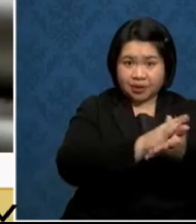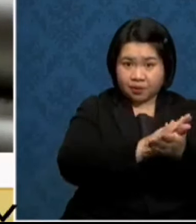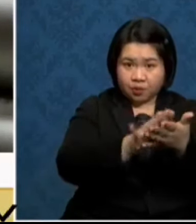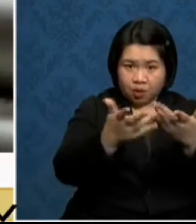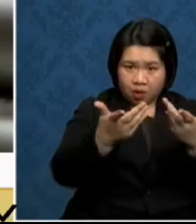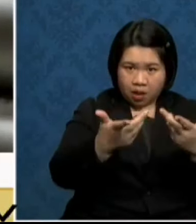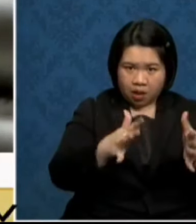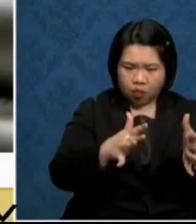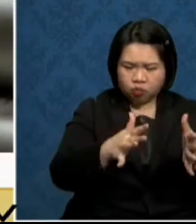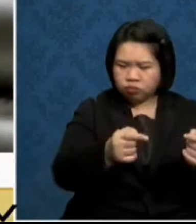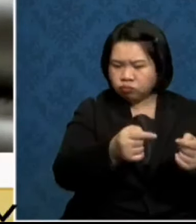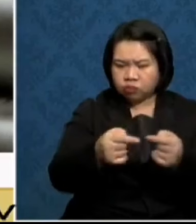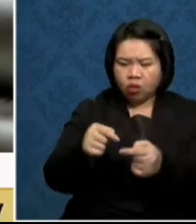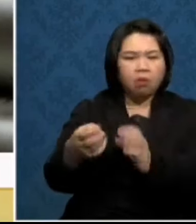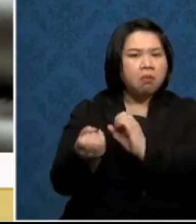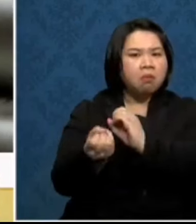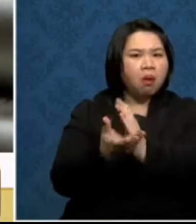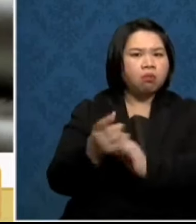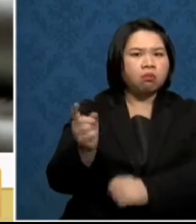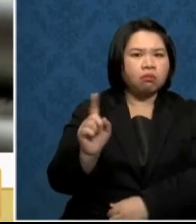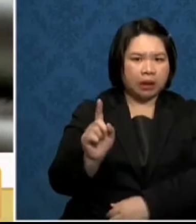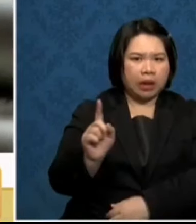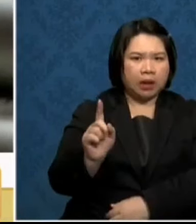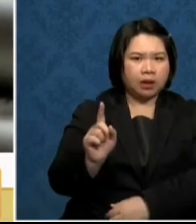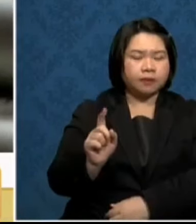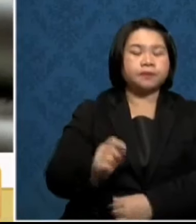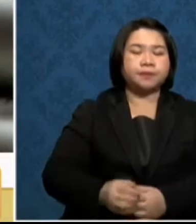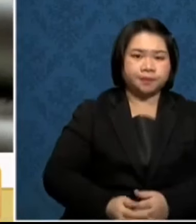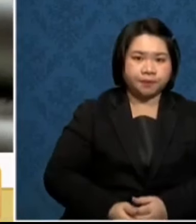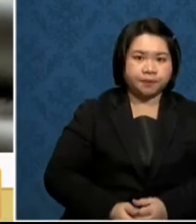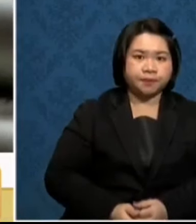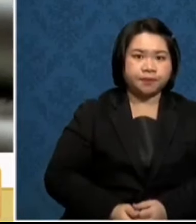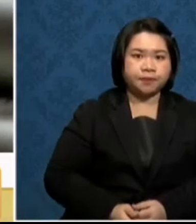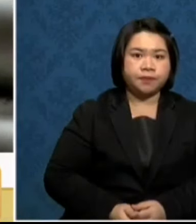ผลที่จะตามมากับประเทศมีอะไร